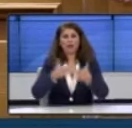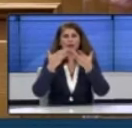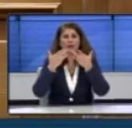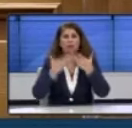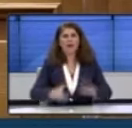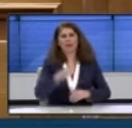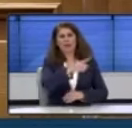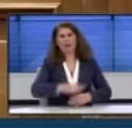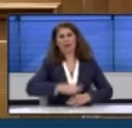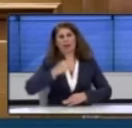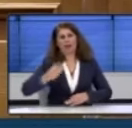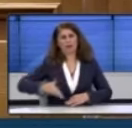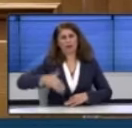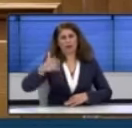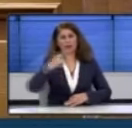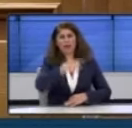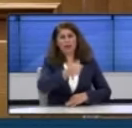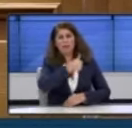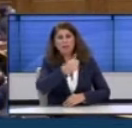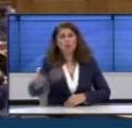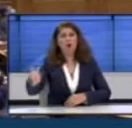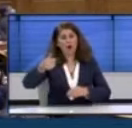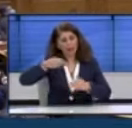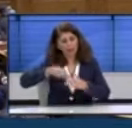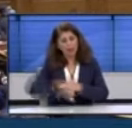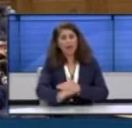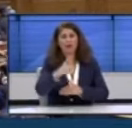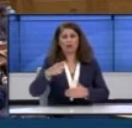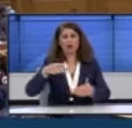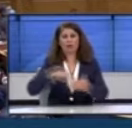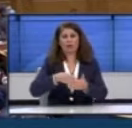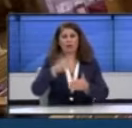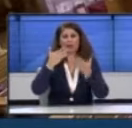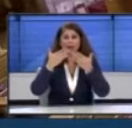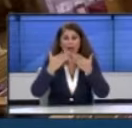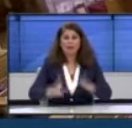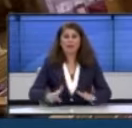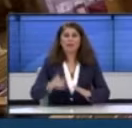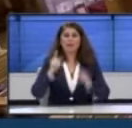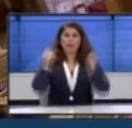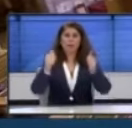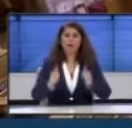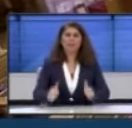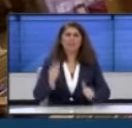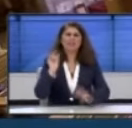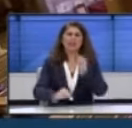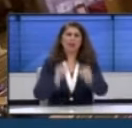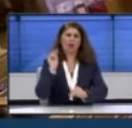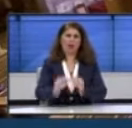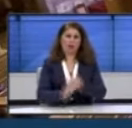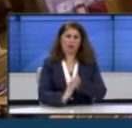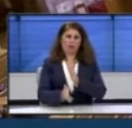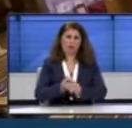Να παραιτηθείτε, κύριε Μητσοτάκη. Είναι η μόνη διέξοδο στα διέξοδο. Να παραιτηθείτε και να προκηρύξετε